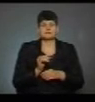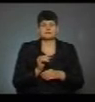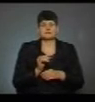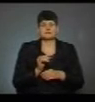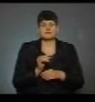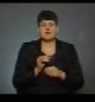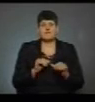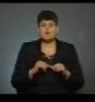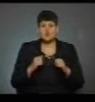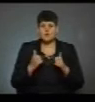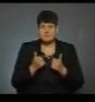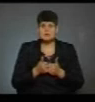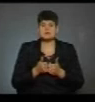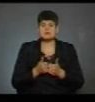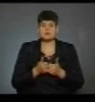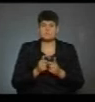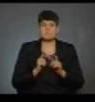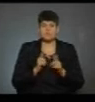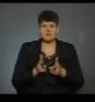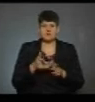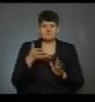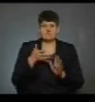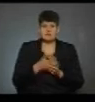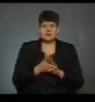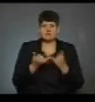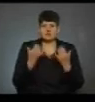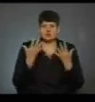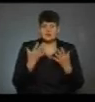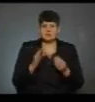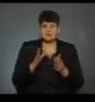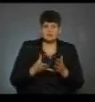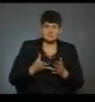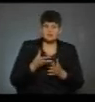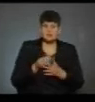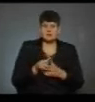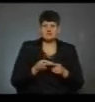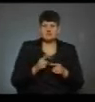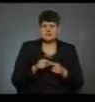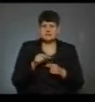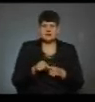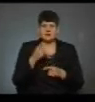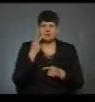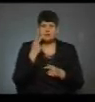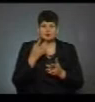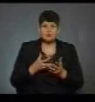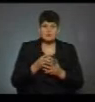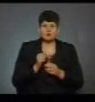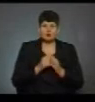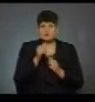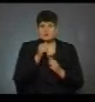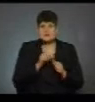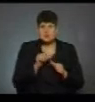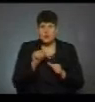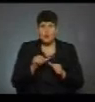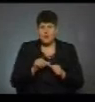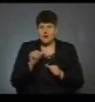в комісії погодив свої витрати, і на сьогоднішній день ми будемо сплачувати це як постійну плату кожен місяць окремо. Можливо, в